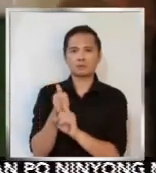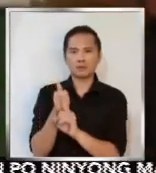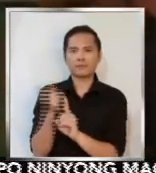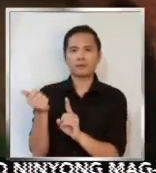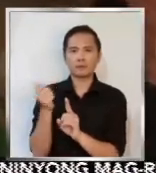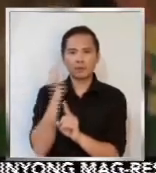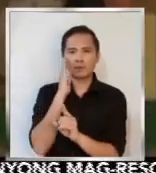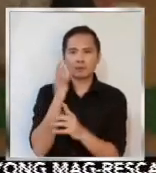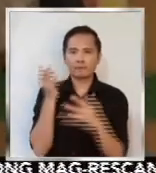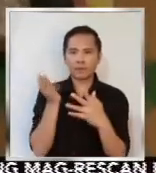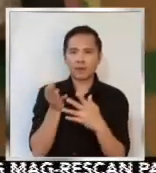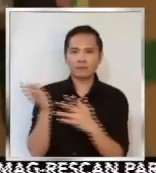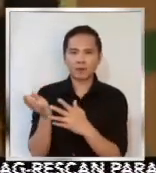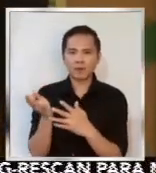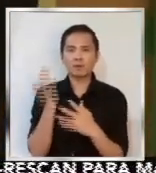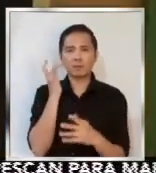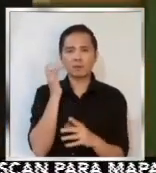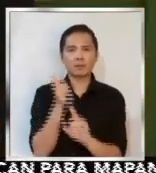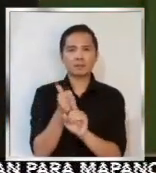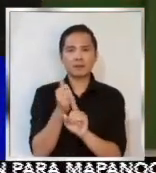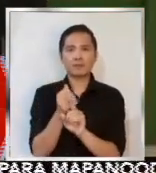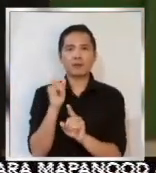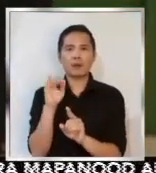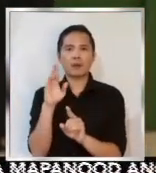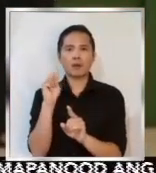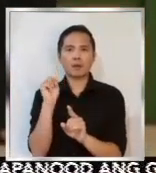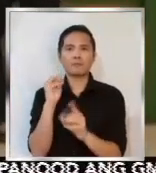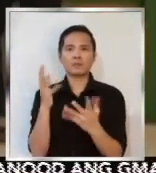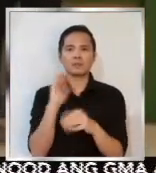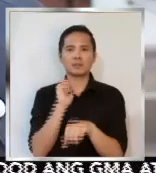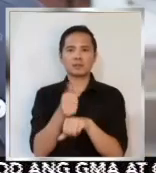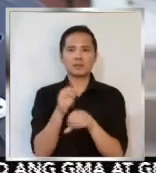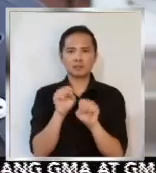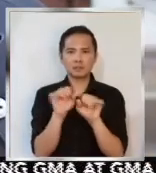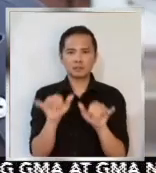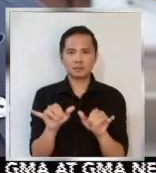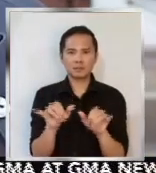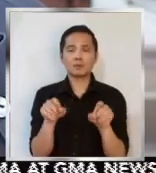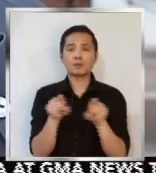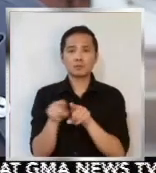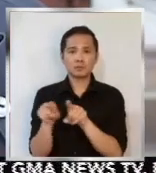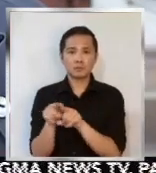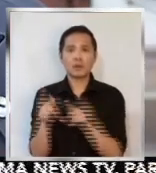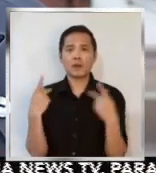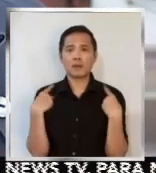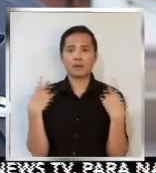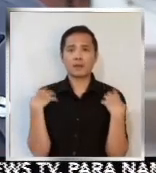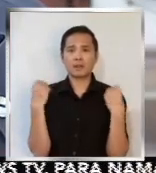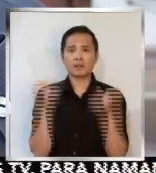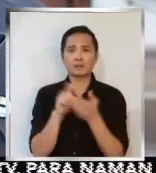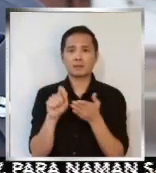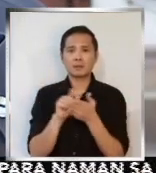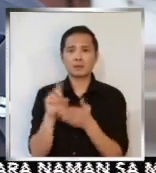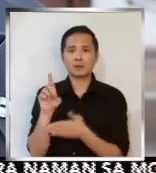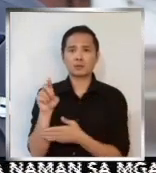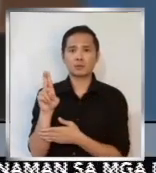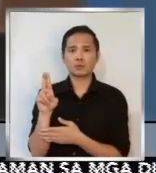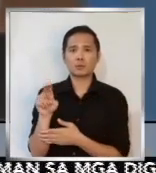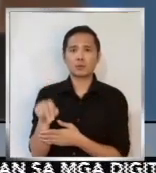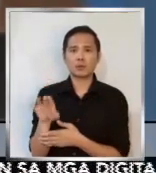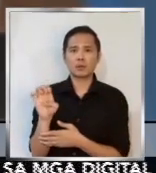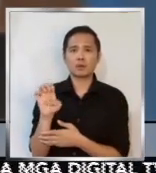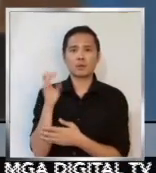Reimbursement Mechanism o IRM. Maaaring may administrative case din daw laban kay Health Secretary Francisco Duque III bilang PhilHealth